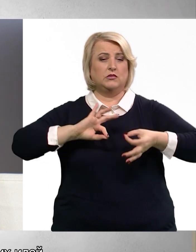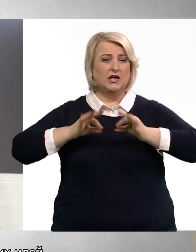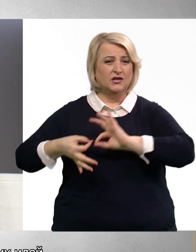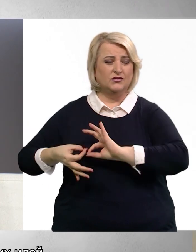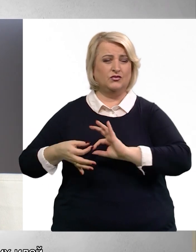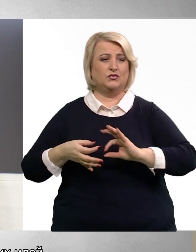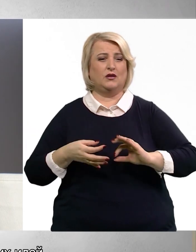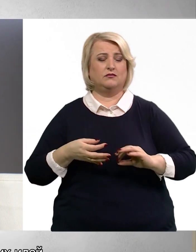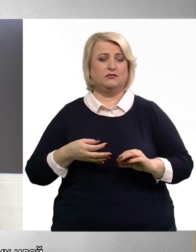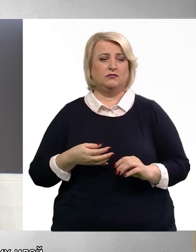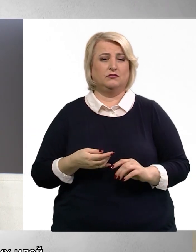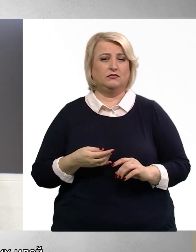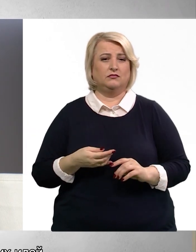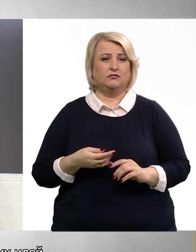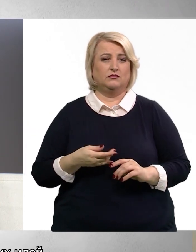prezentat rezultatele